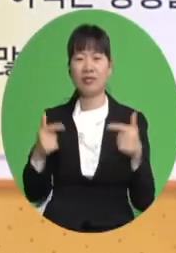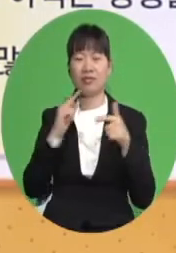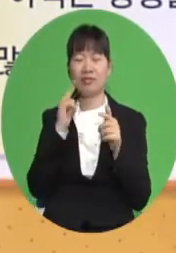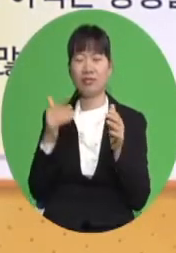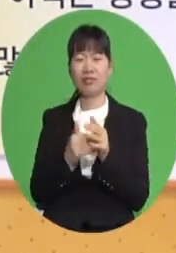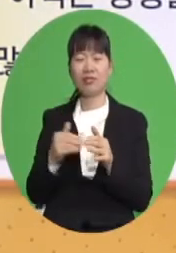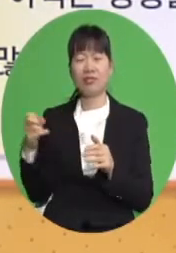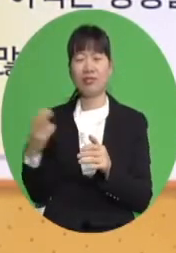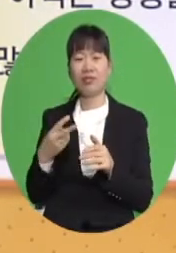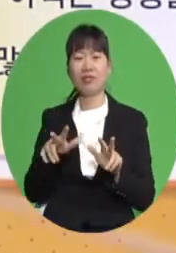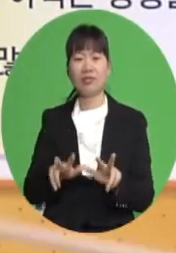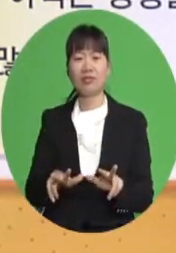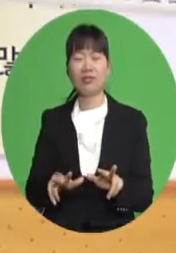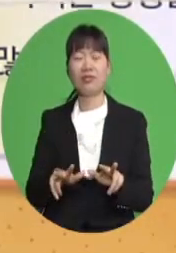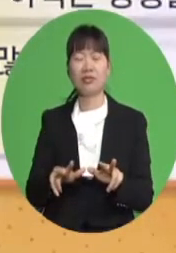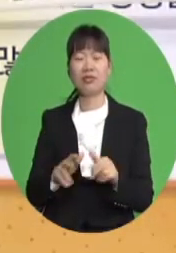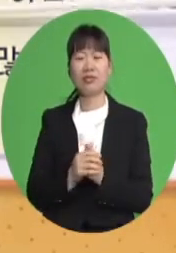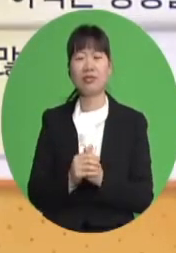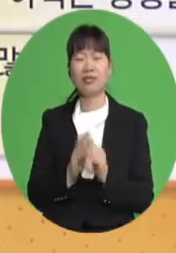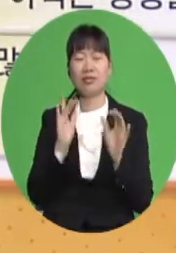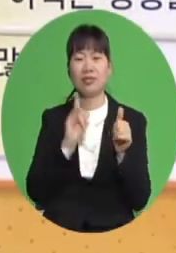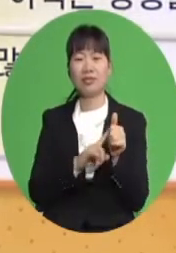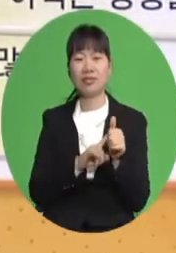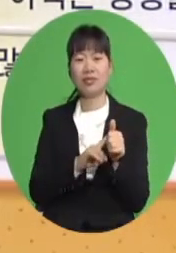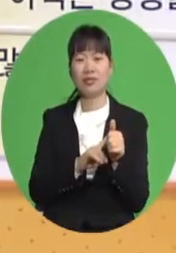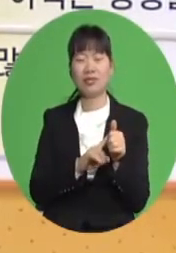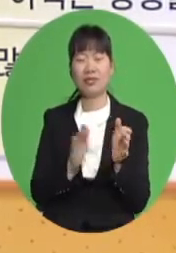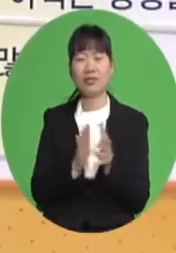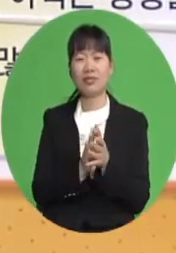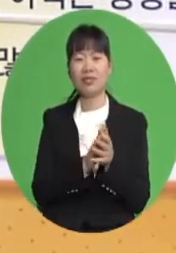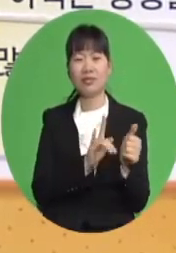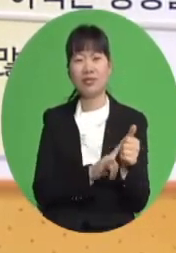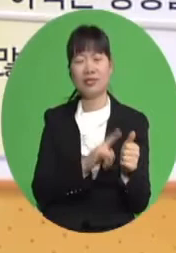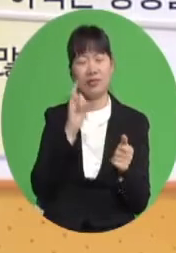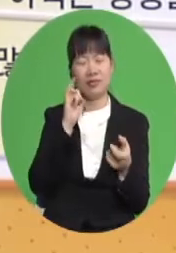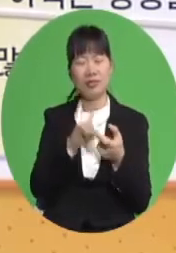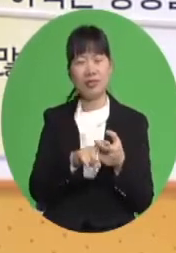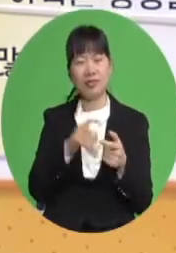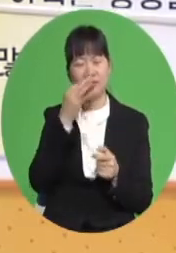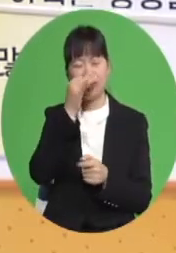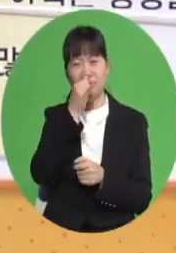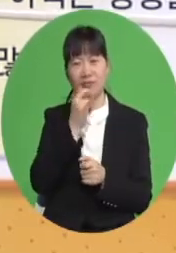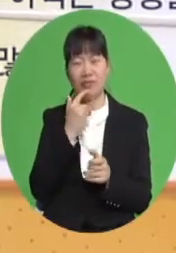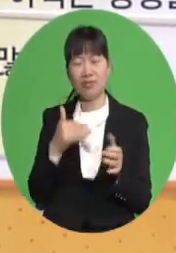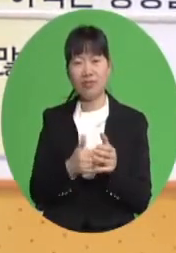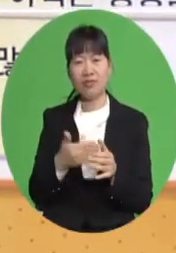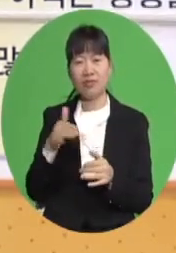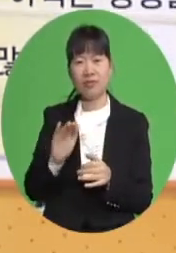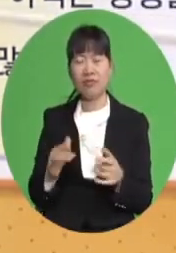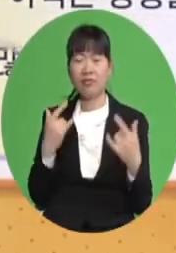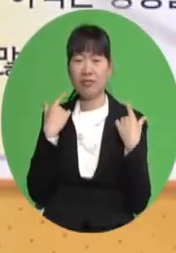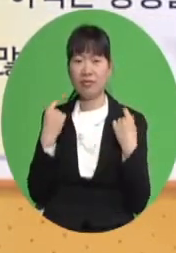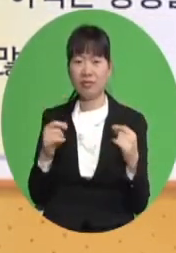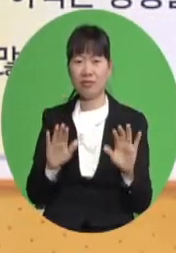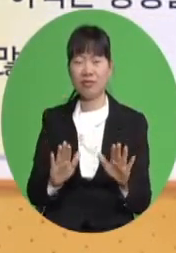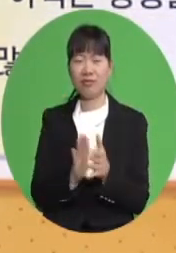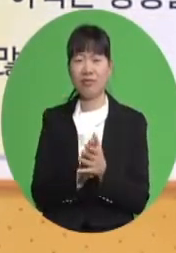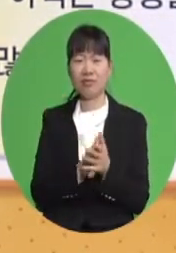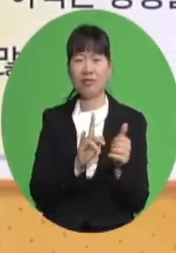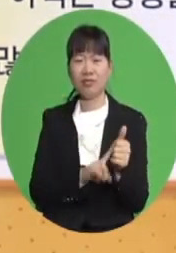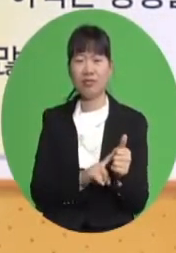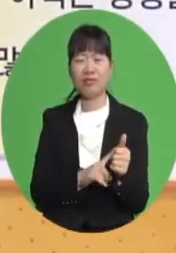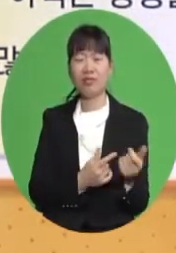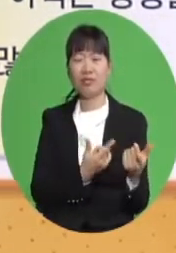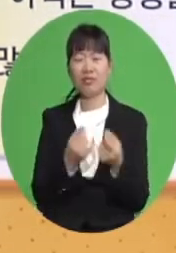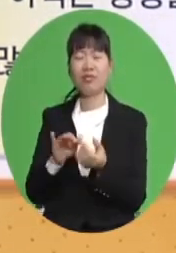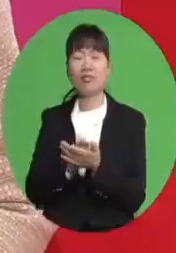그리고 또 이제 그리고 이러면서 이제 아이들이 서서히 친구에 대해서 관심도 좀 보이기는 해요. 그런데 아직도 친구하고 우리